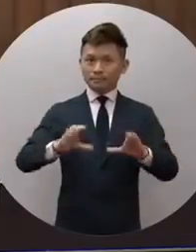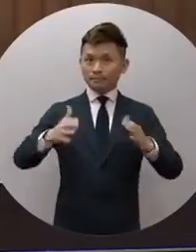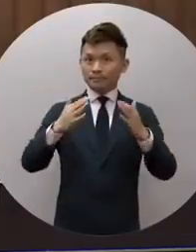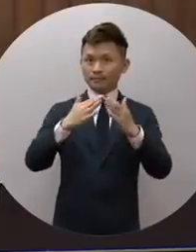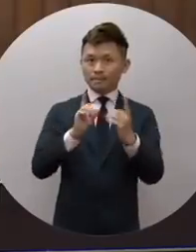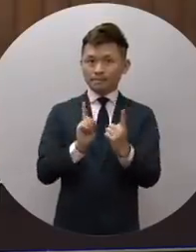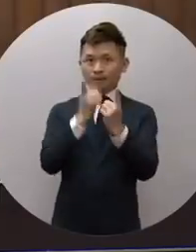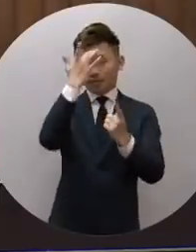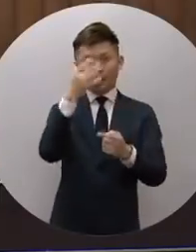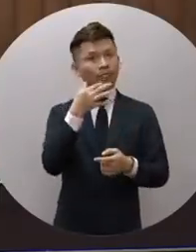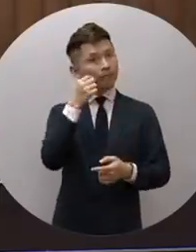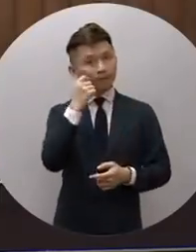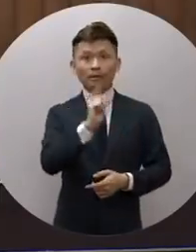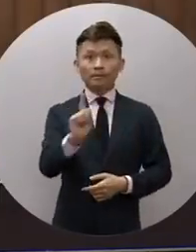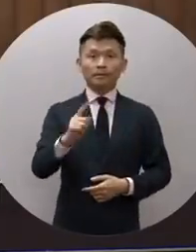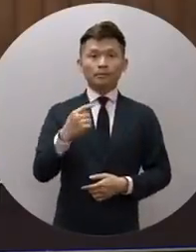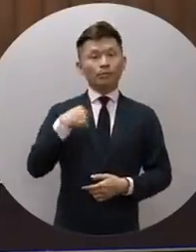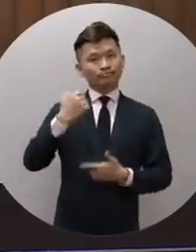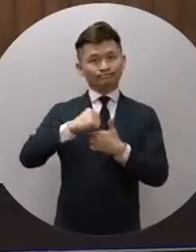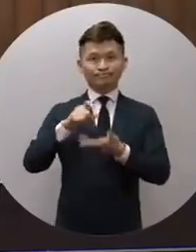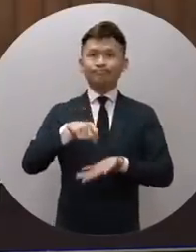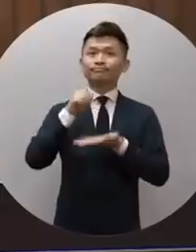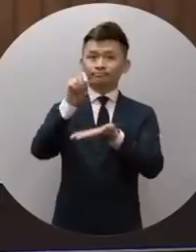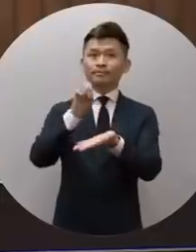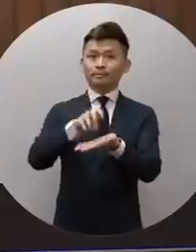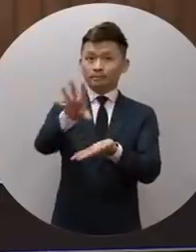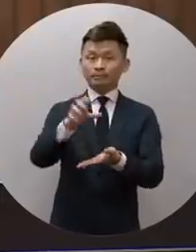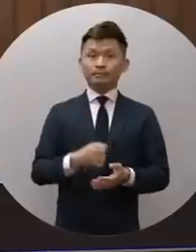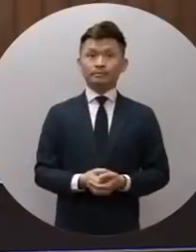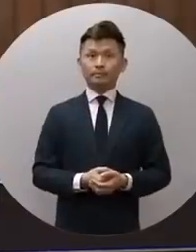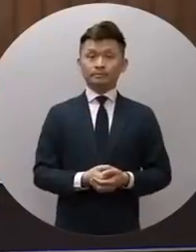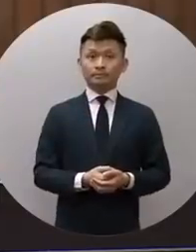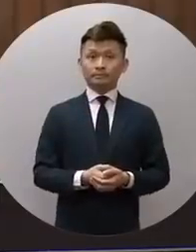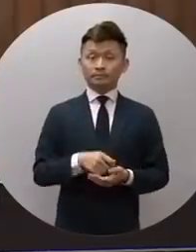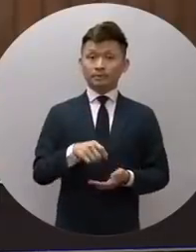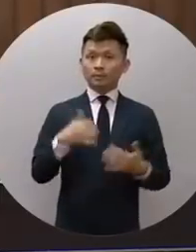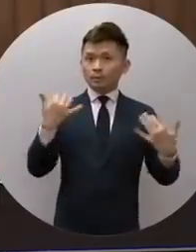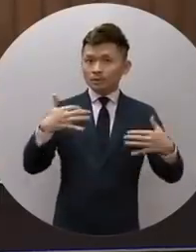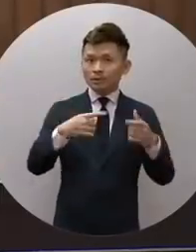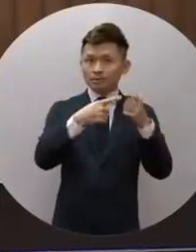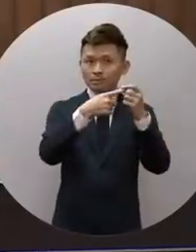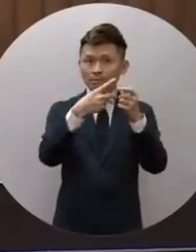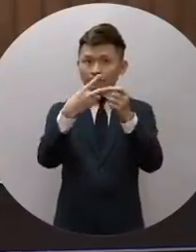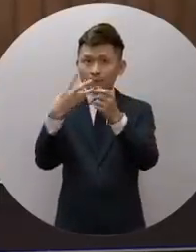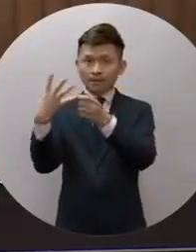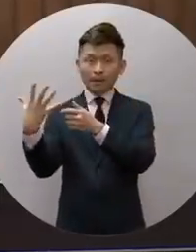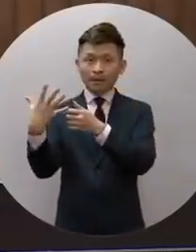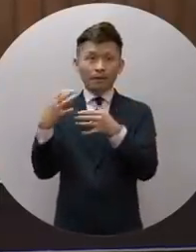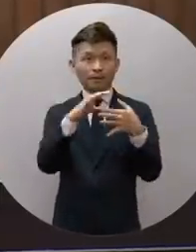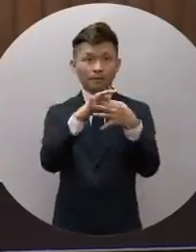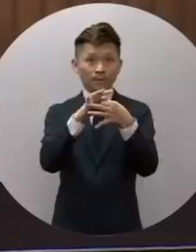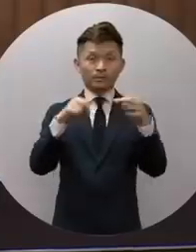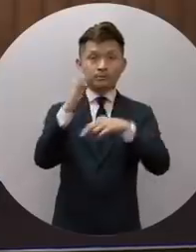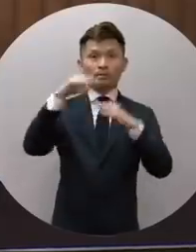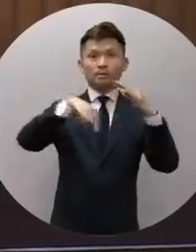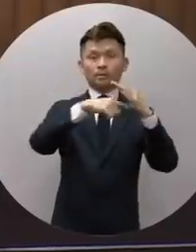面临的困境提出了建言，这中间提到的相关问题也请行政院